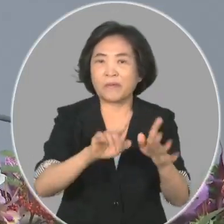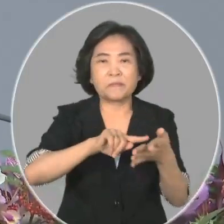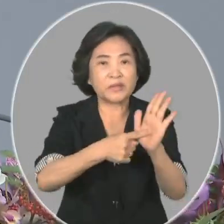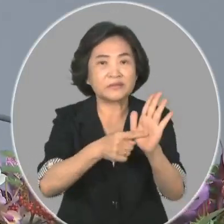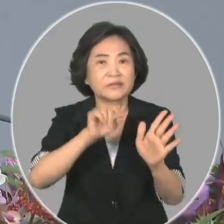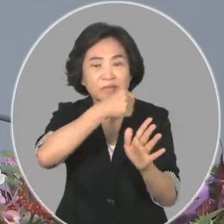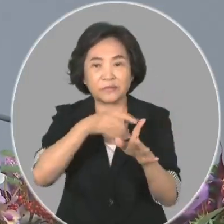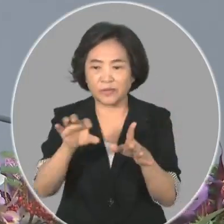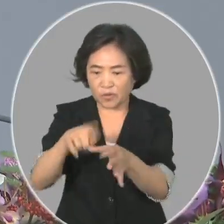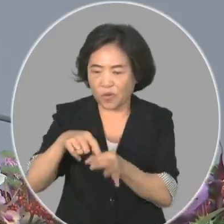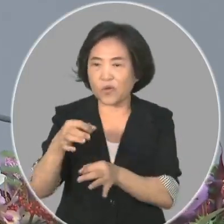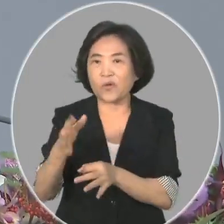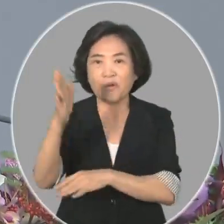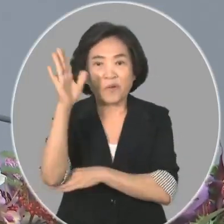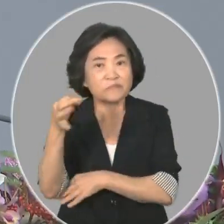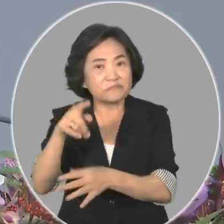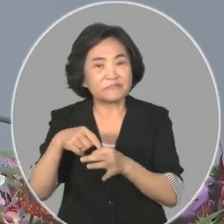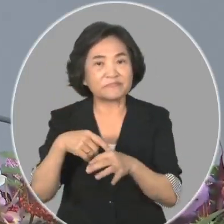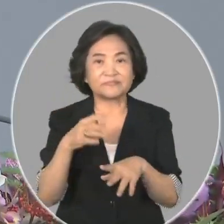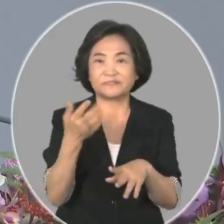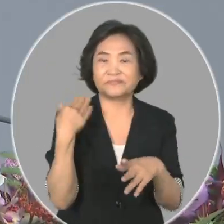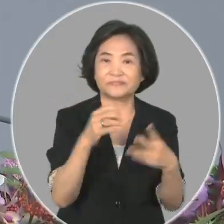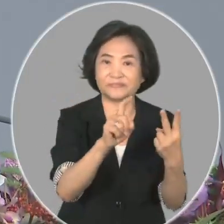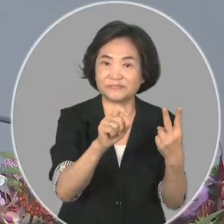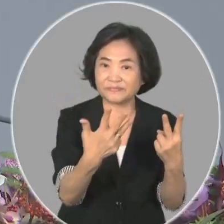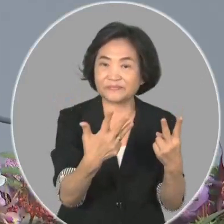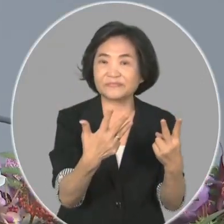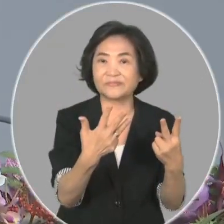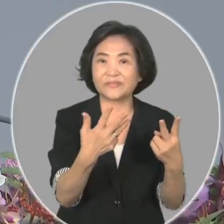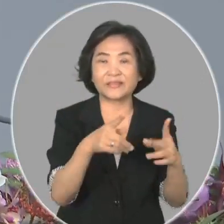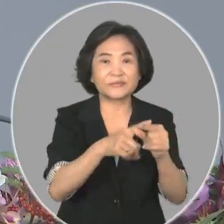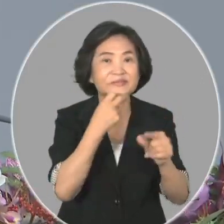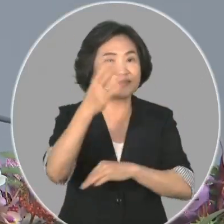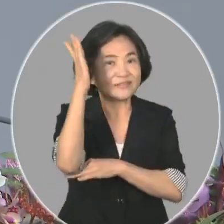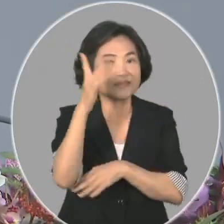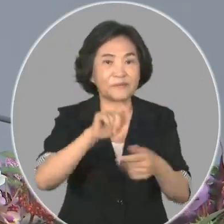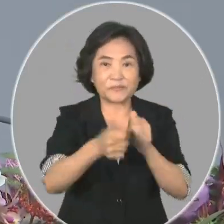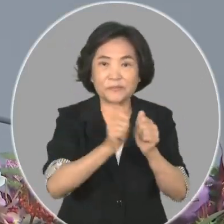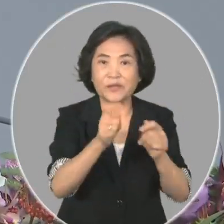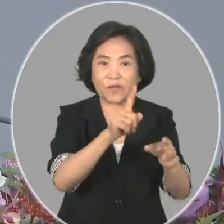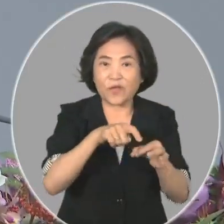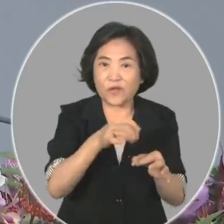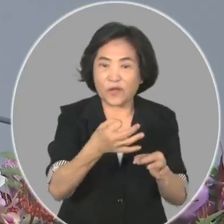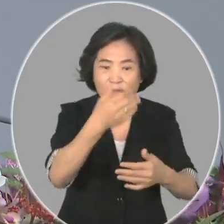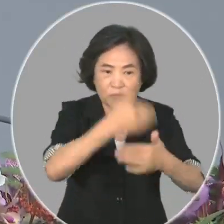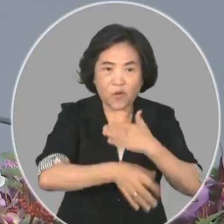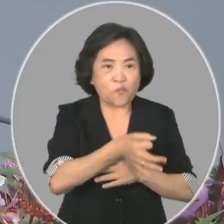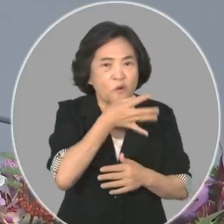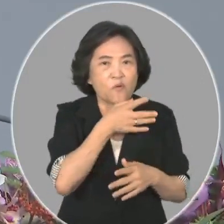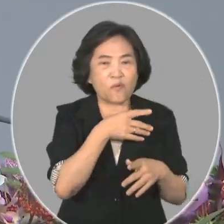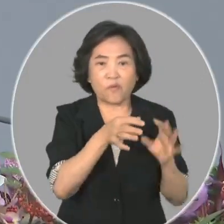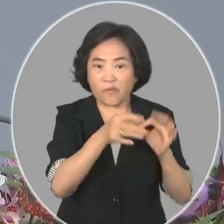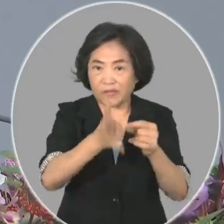政府的财政收入。从2018年以来，中央政府的税计剩余已经连续